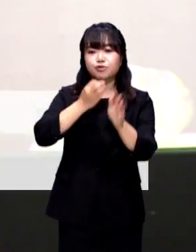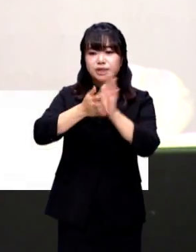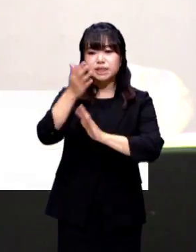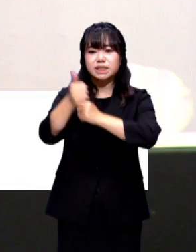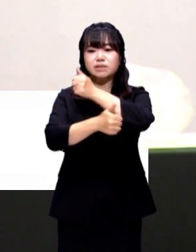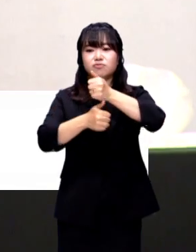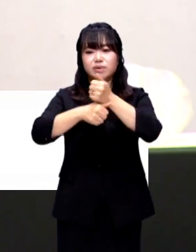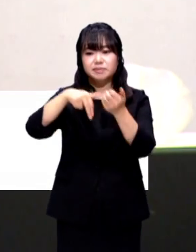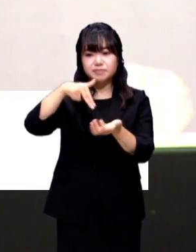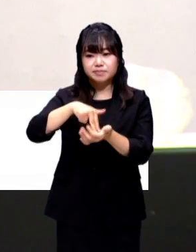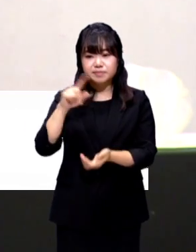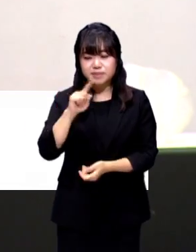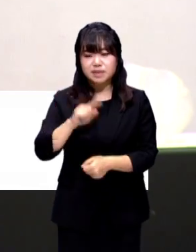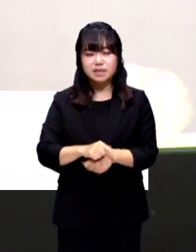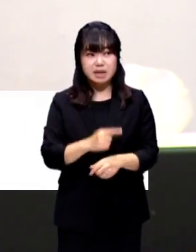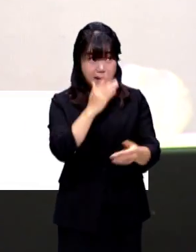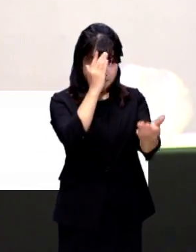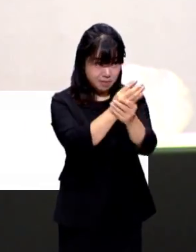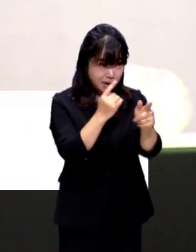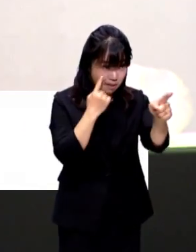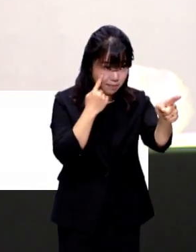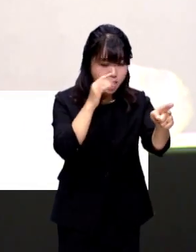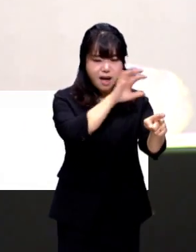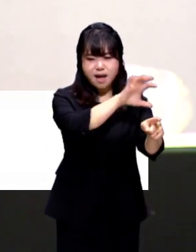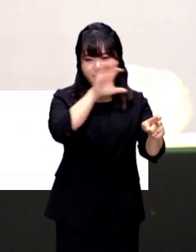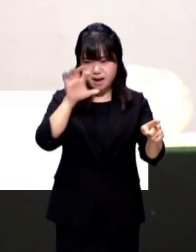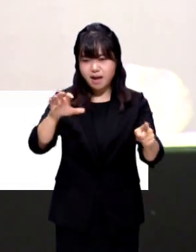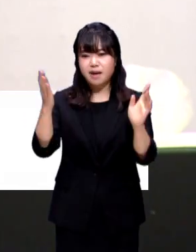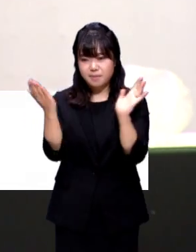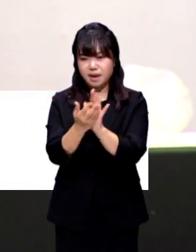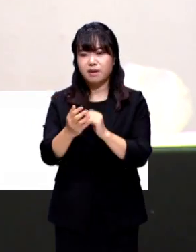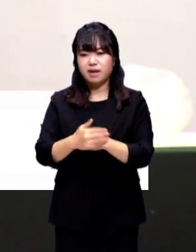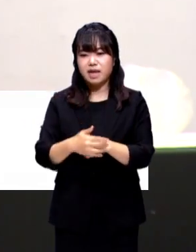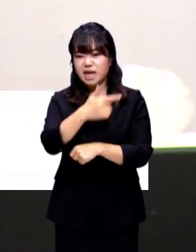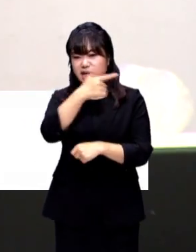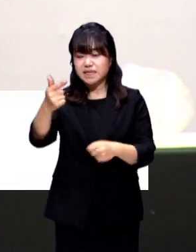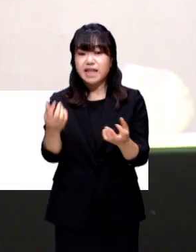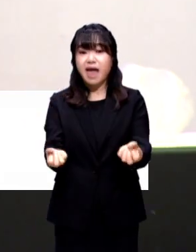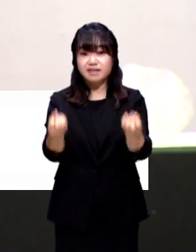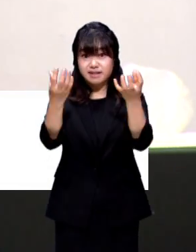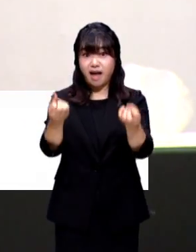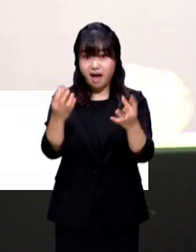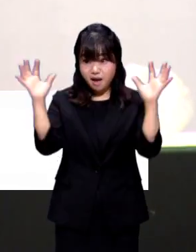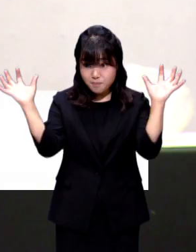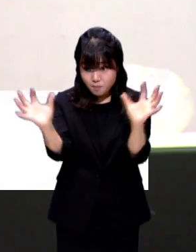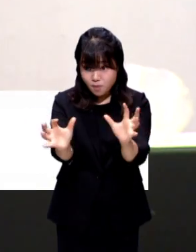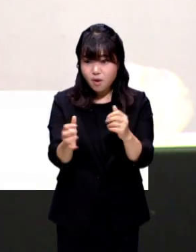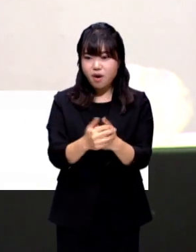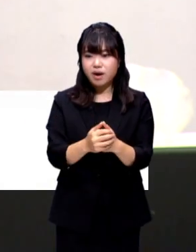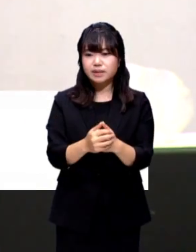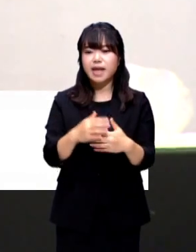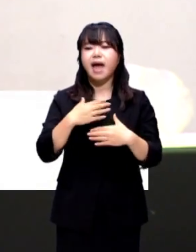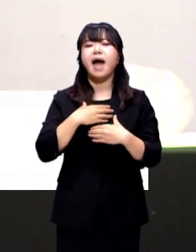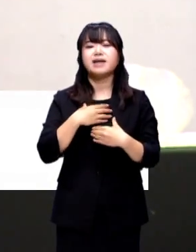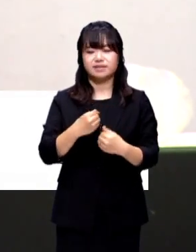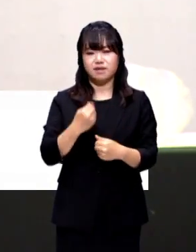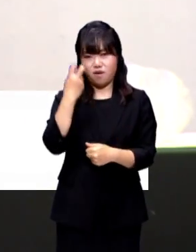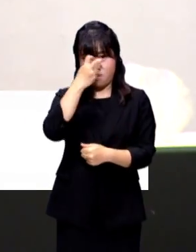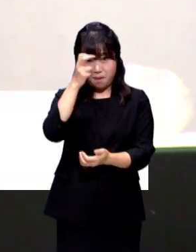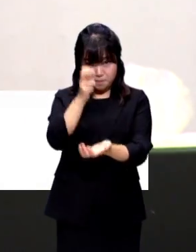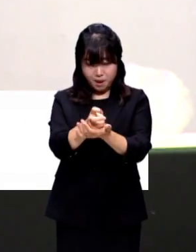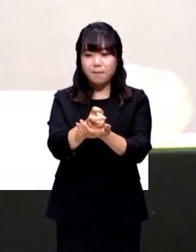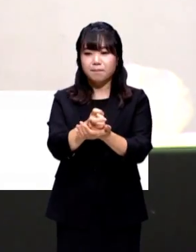서울시의회는 선진 사례를 참고해서 다중 운집 행사 경비 및 안전 확보에 관한